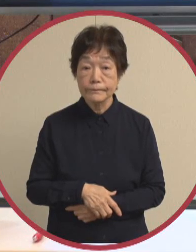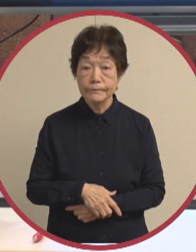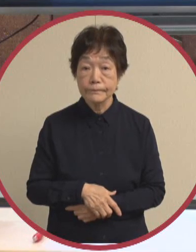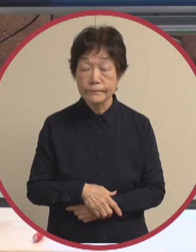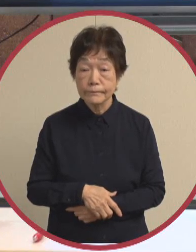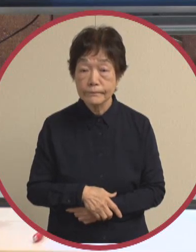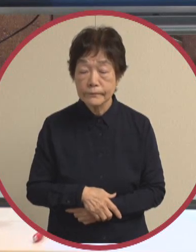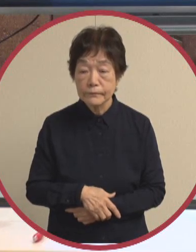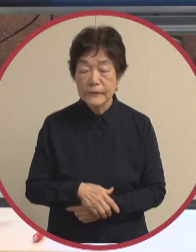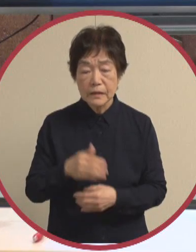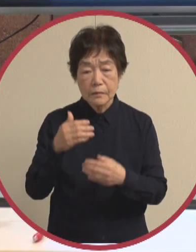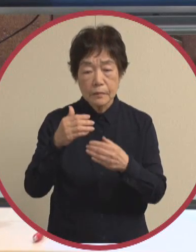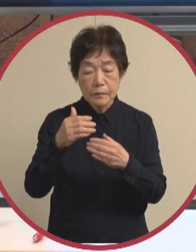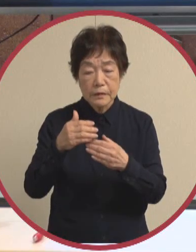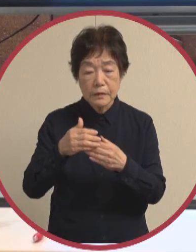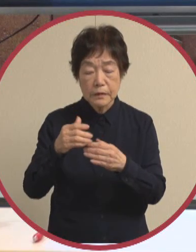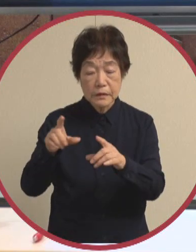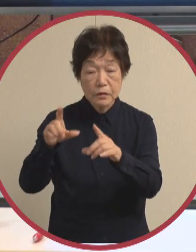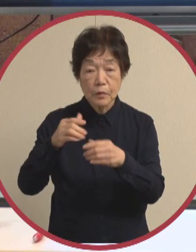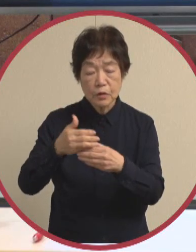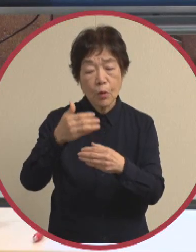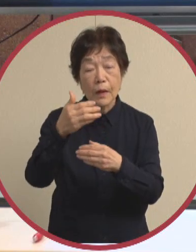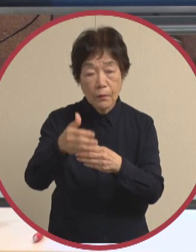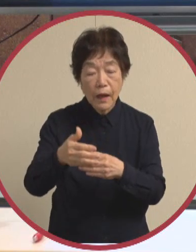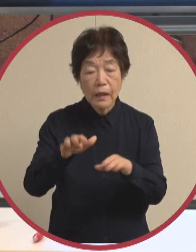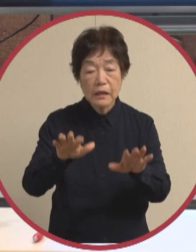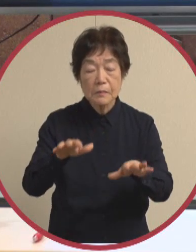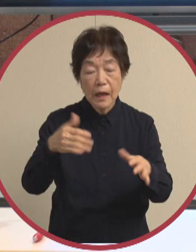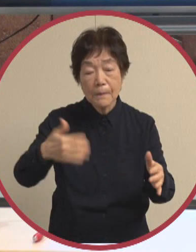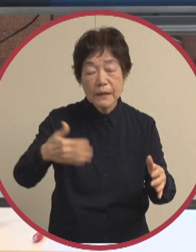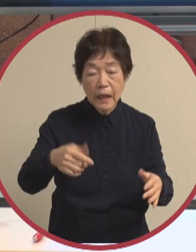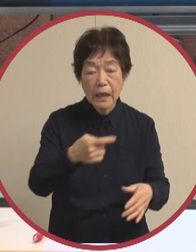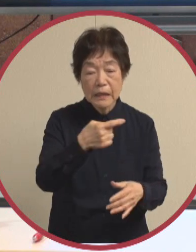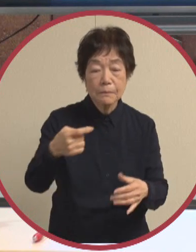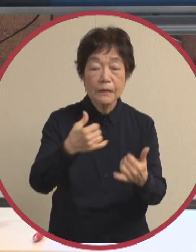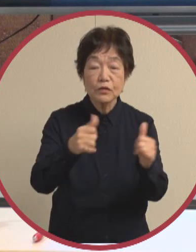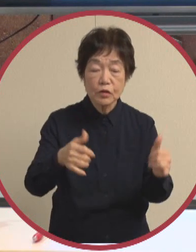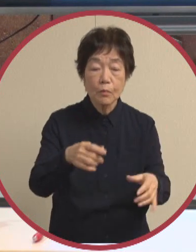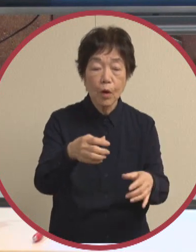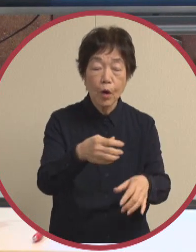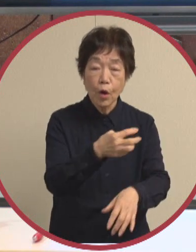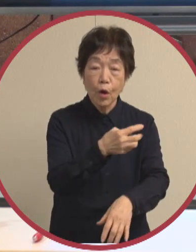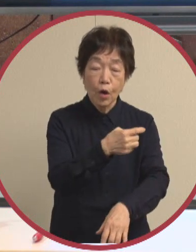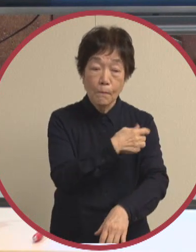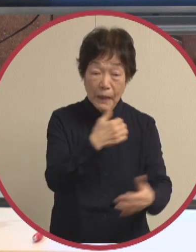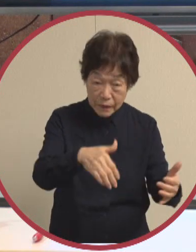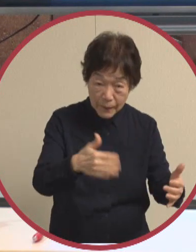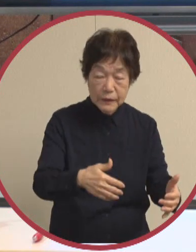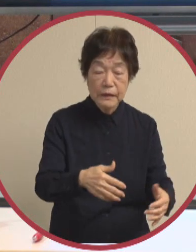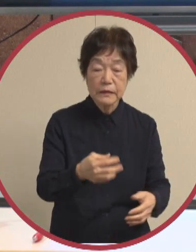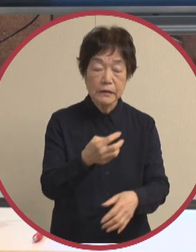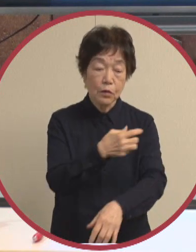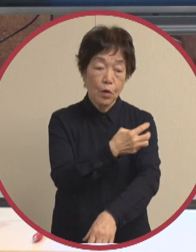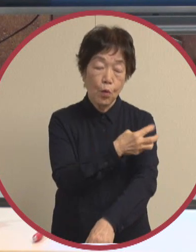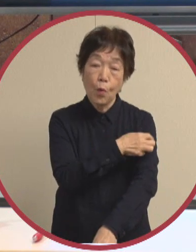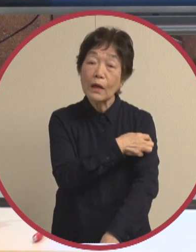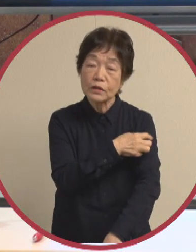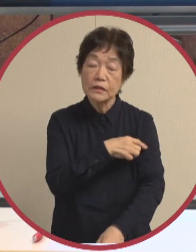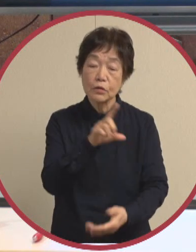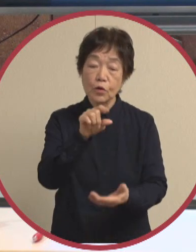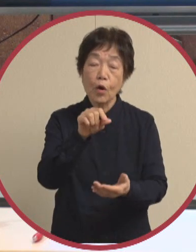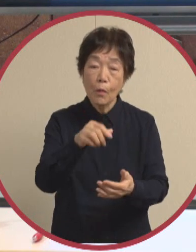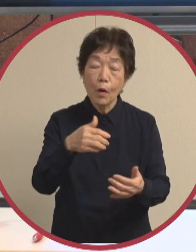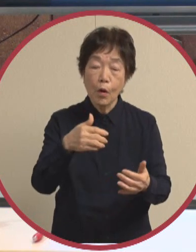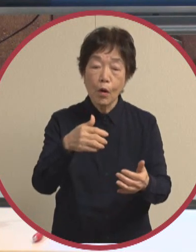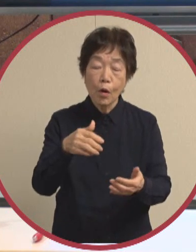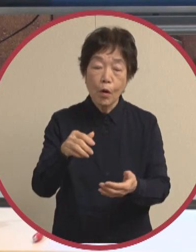当面はその一般の方まで受けられない状況ですし、あの実際にワクチンの量がある程度入ってきて皆さんがどの程度受け